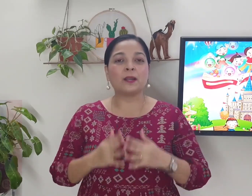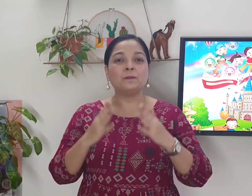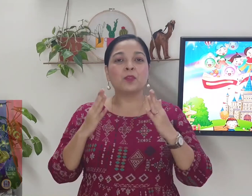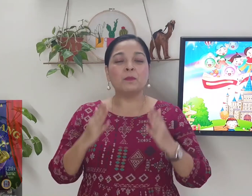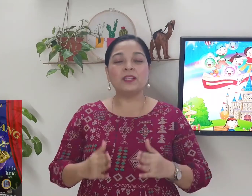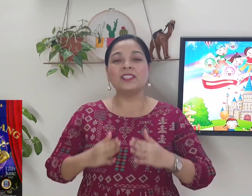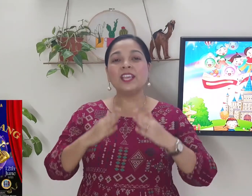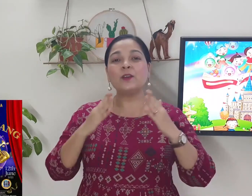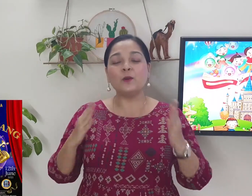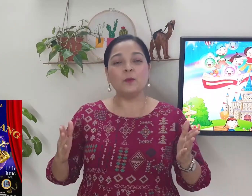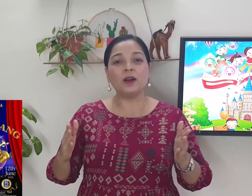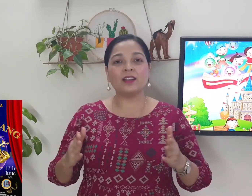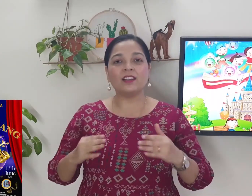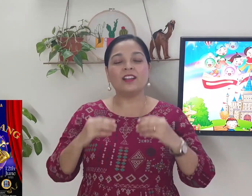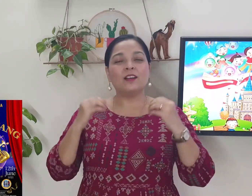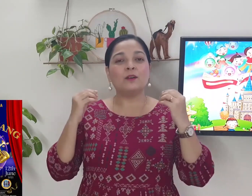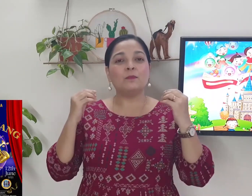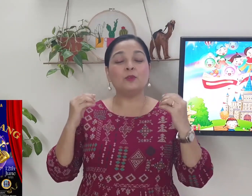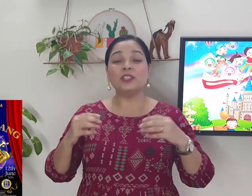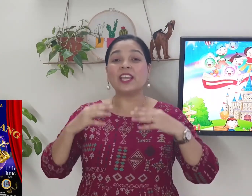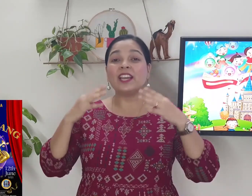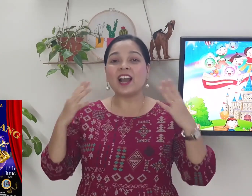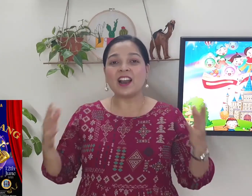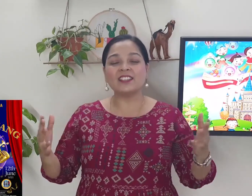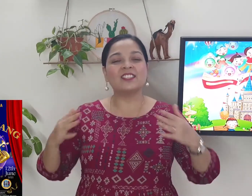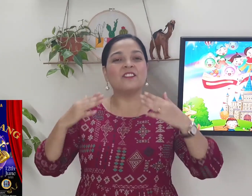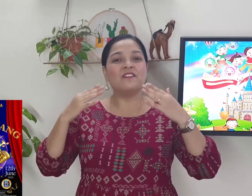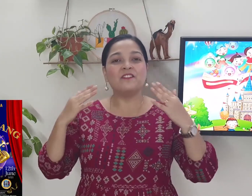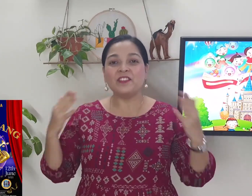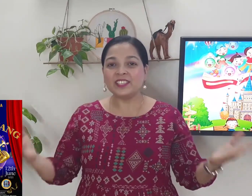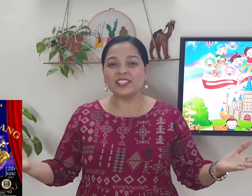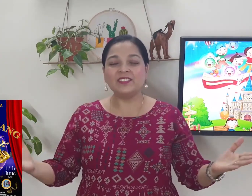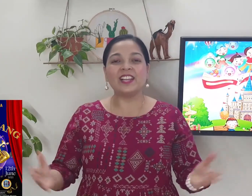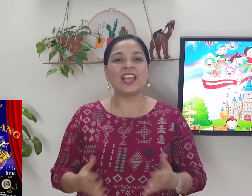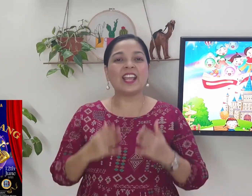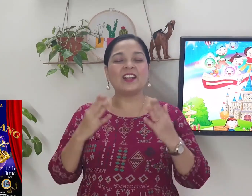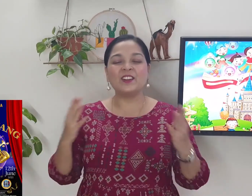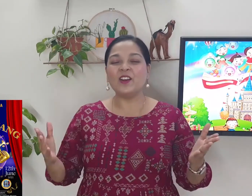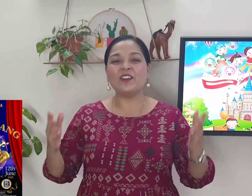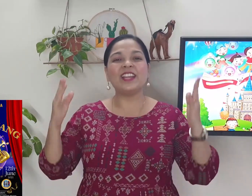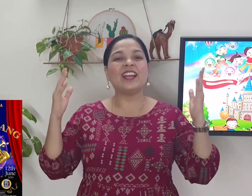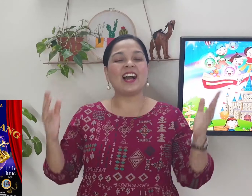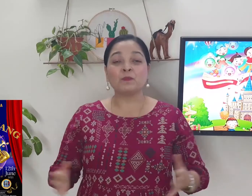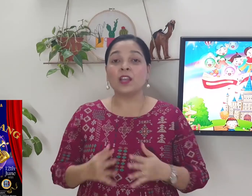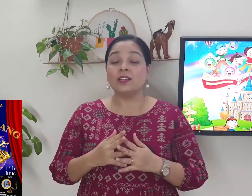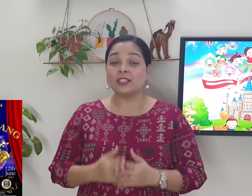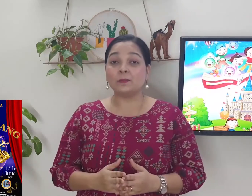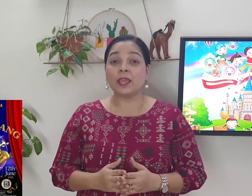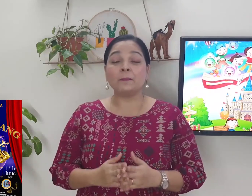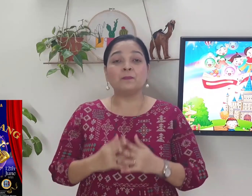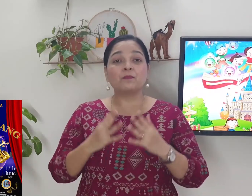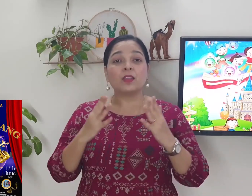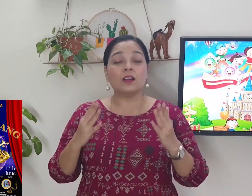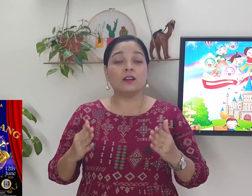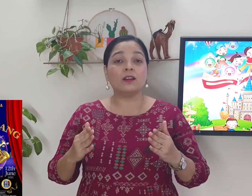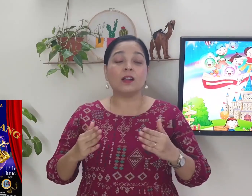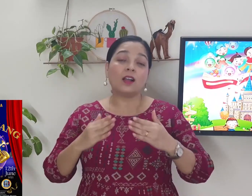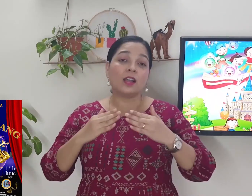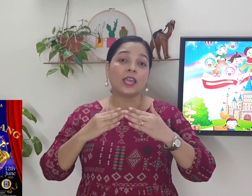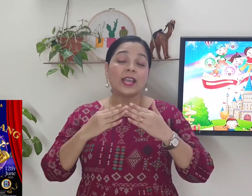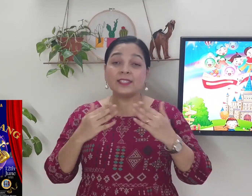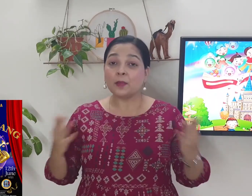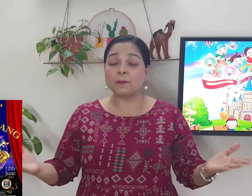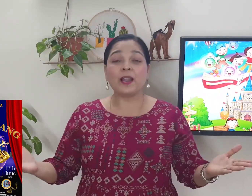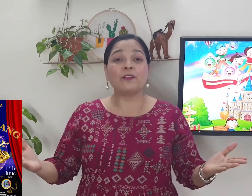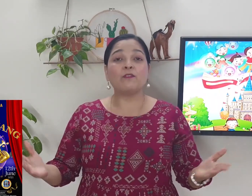11 आणि 12 आमचा मसी उमंग म्हणून म्युझिक आणि आर्ट फेस्टिवल आहे. ग्लोरे. हालेलुया. ज्यामध्ये तुम्ही, हा एक